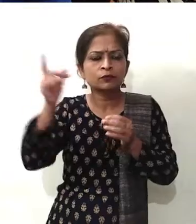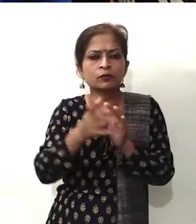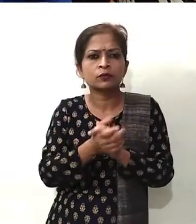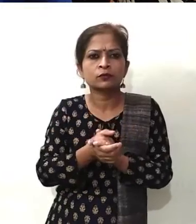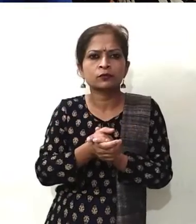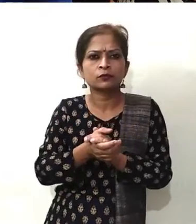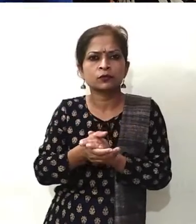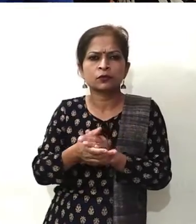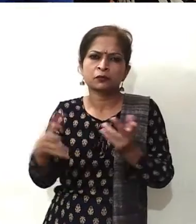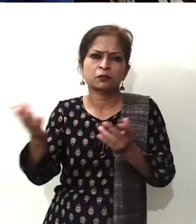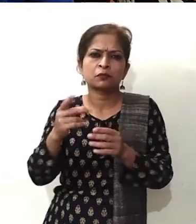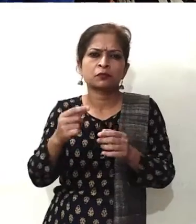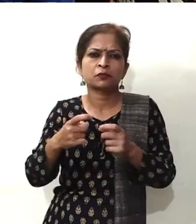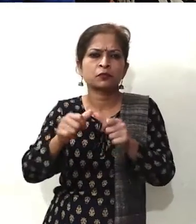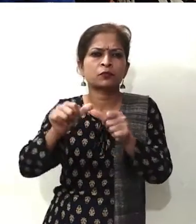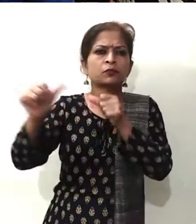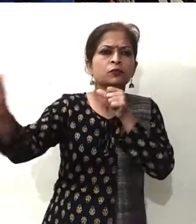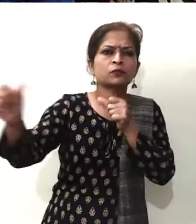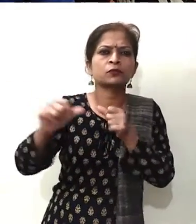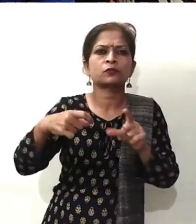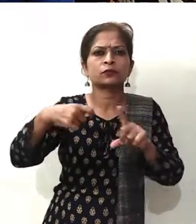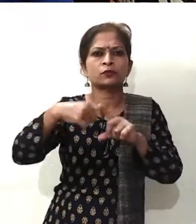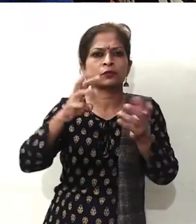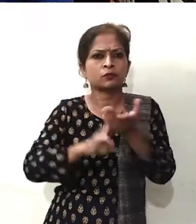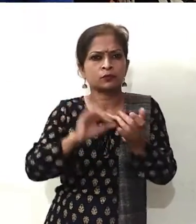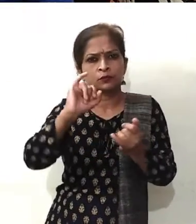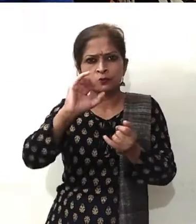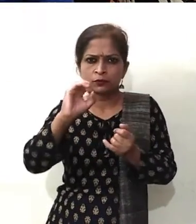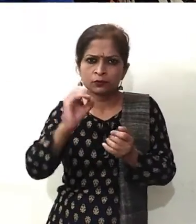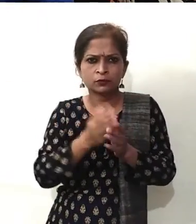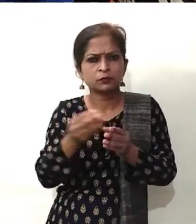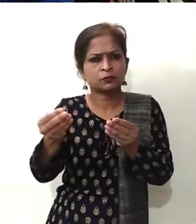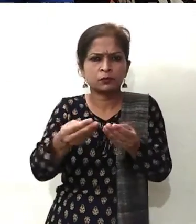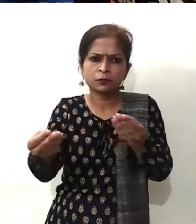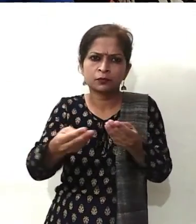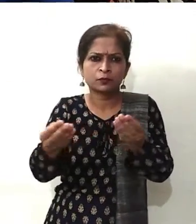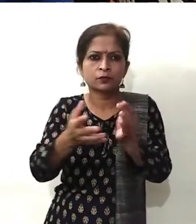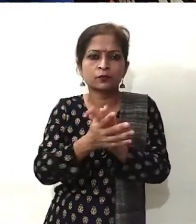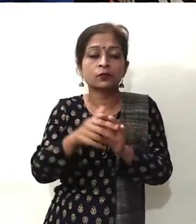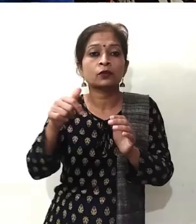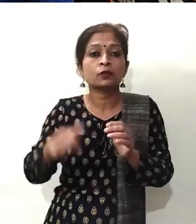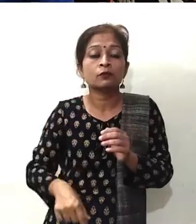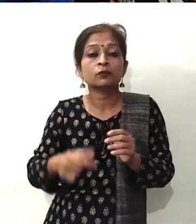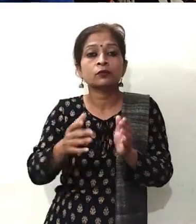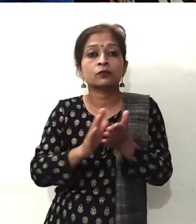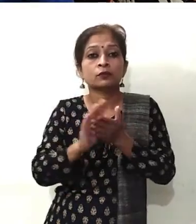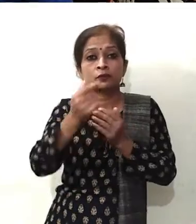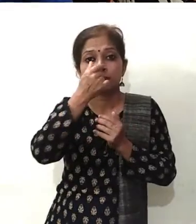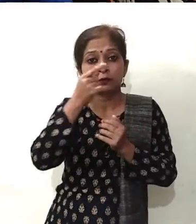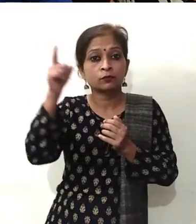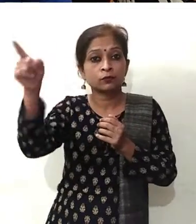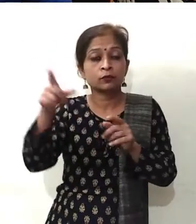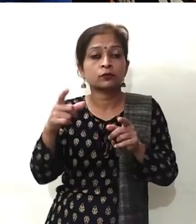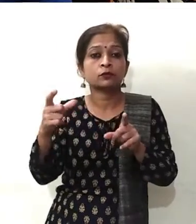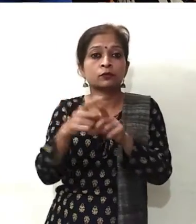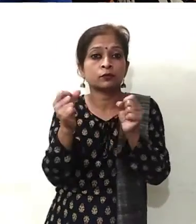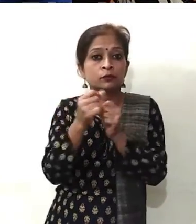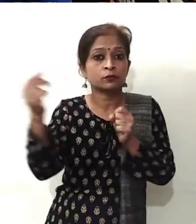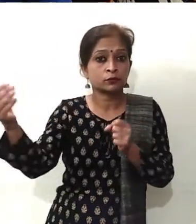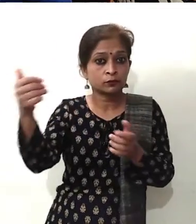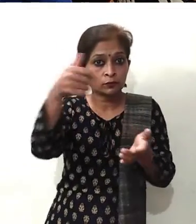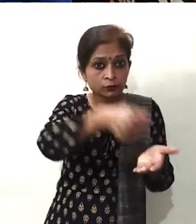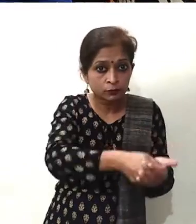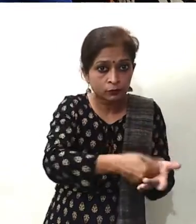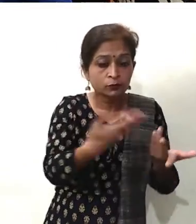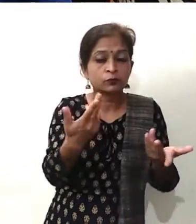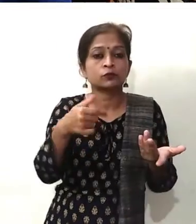किलोमीटर? 60 किलोमीटर पास ही है। तो वहां से पहुंच गए देहरादून और वहां उन्होंने अपना